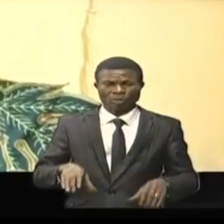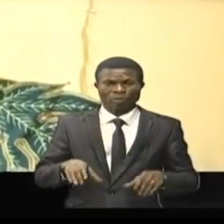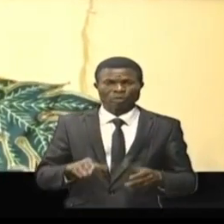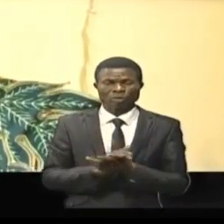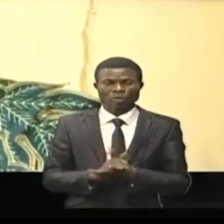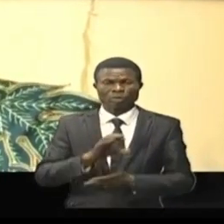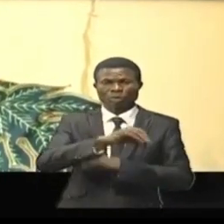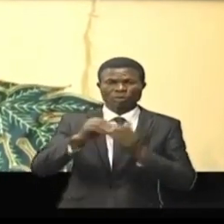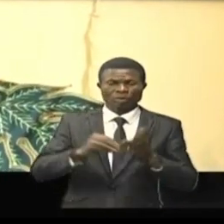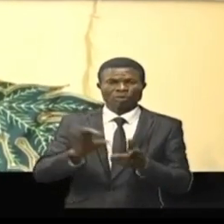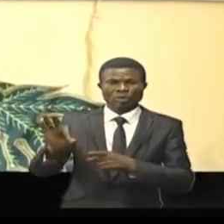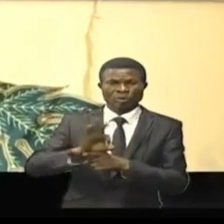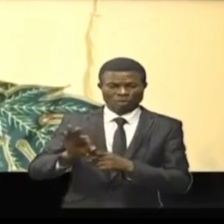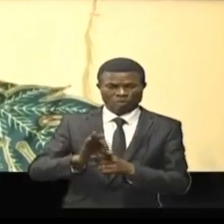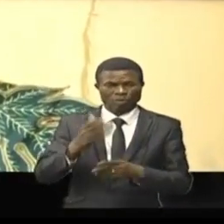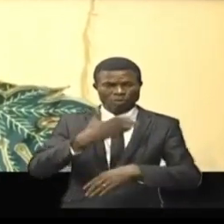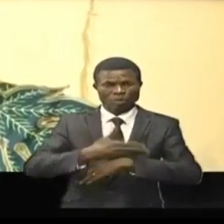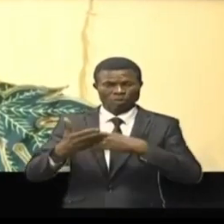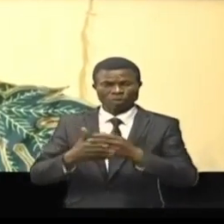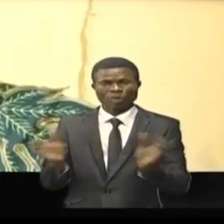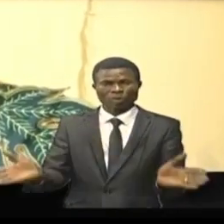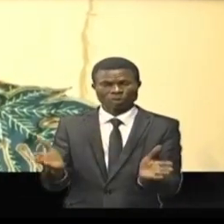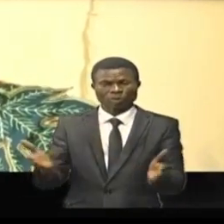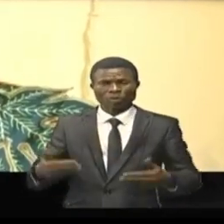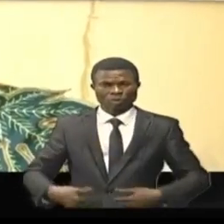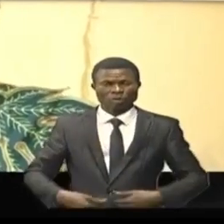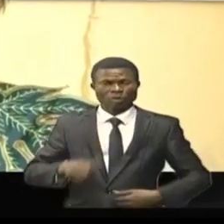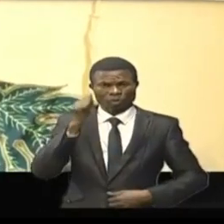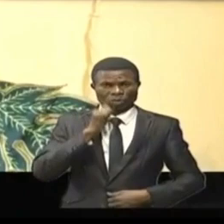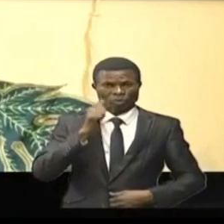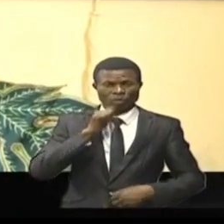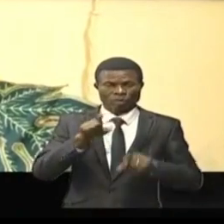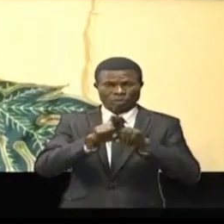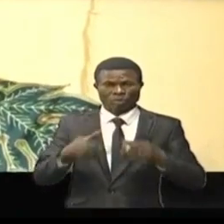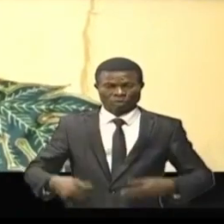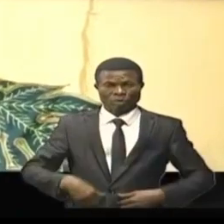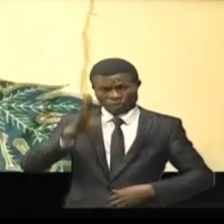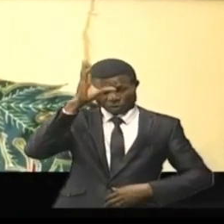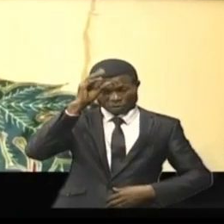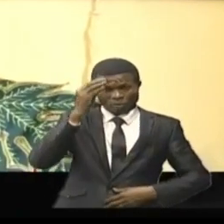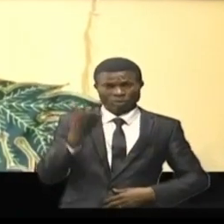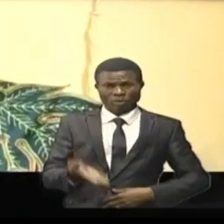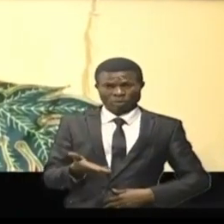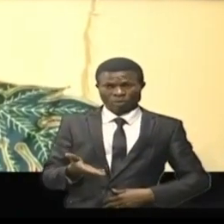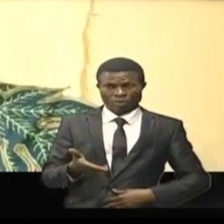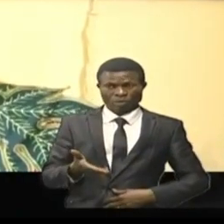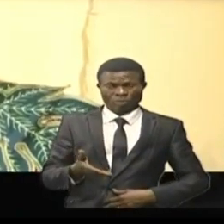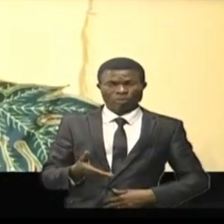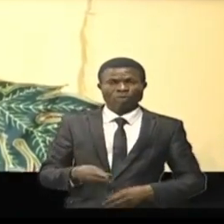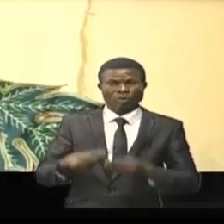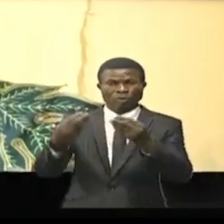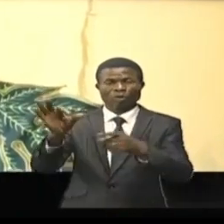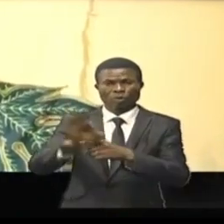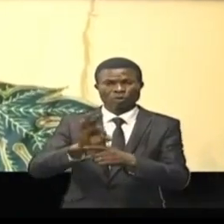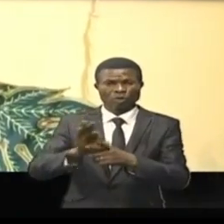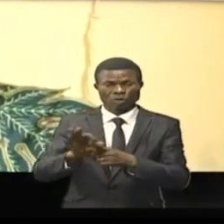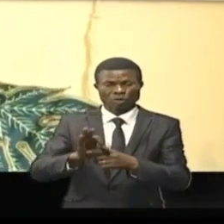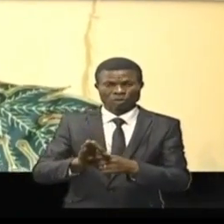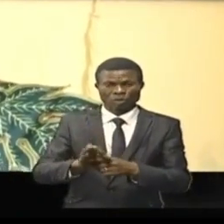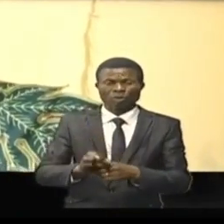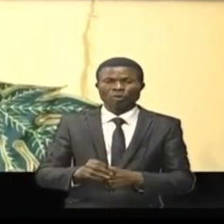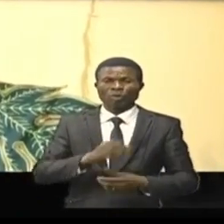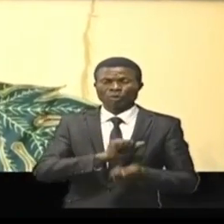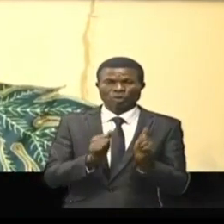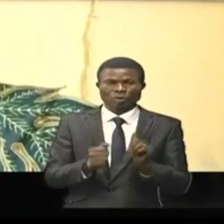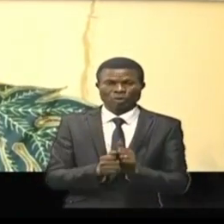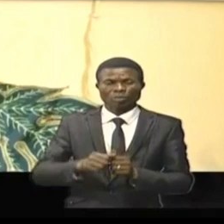de formation. Il encadre les jeunes filles et les jeunes garçons aussi en formation de gastronomie,